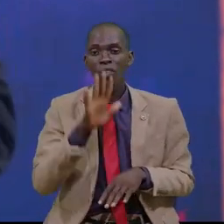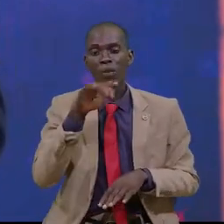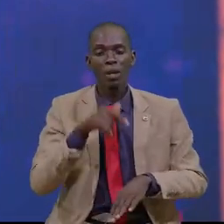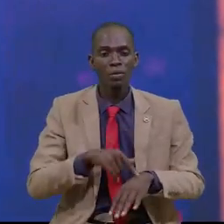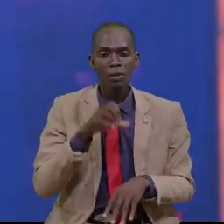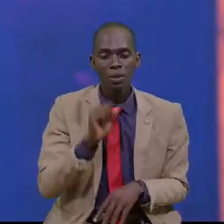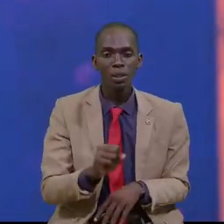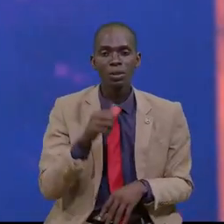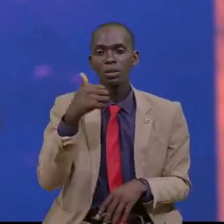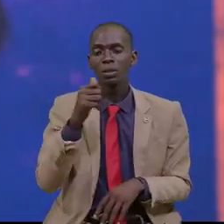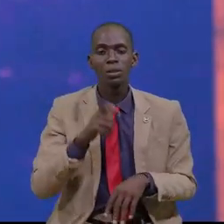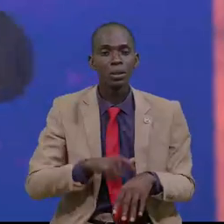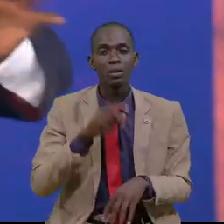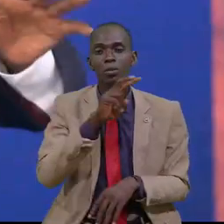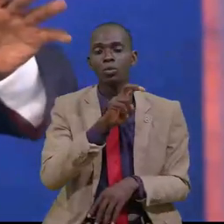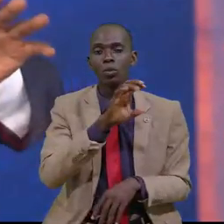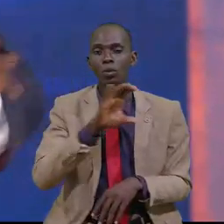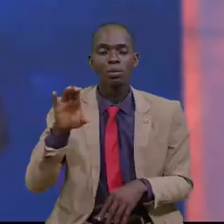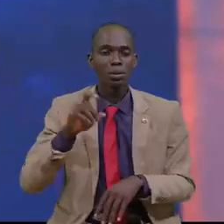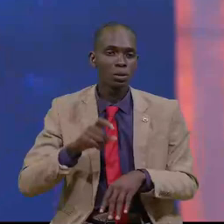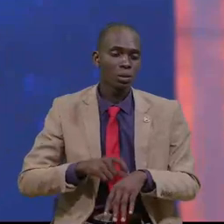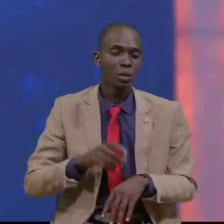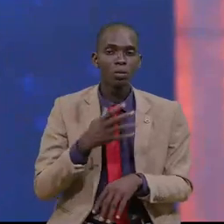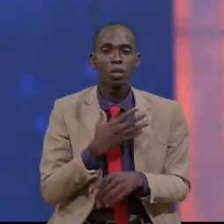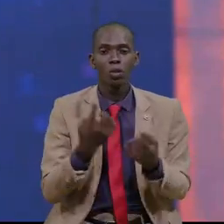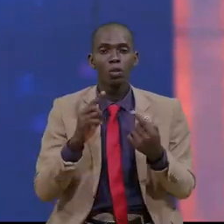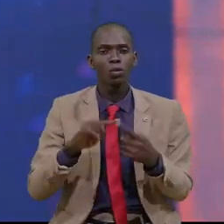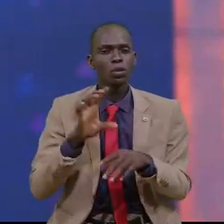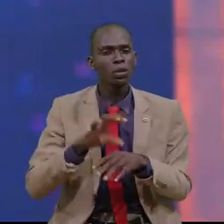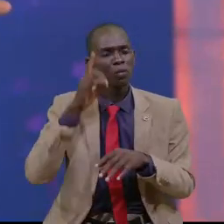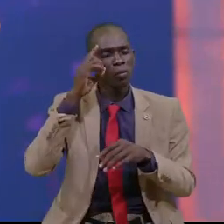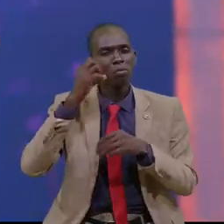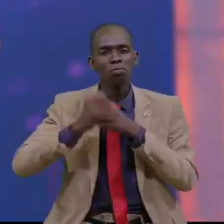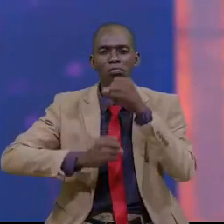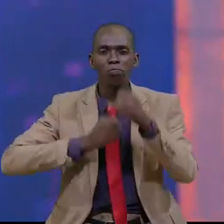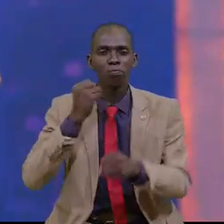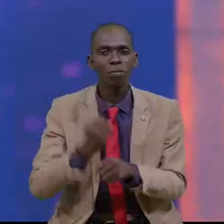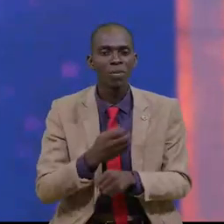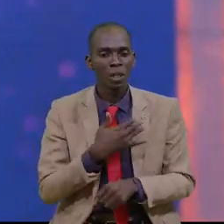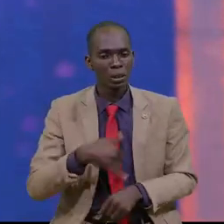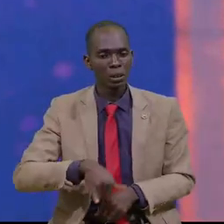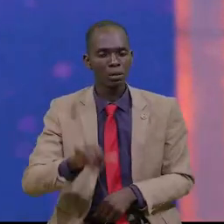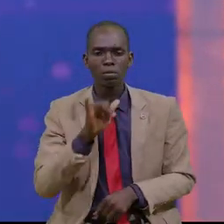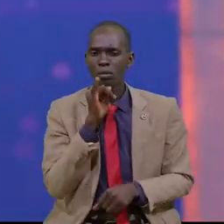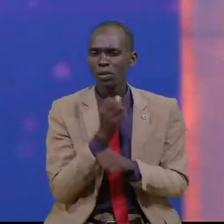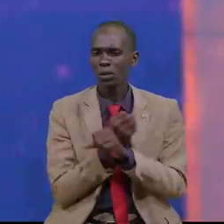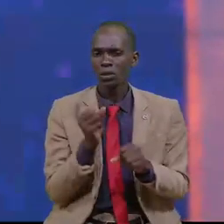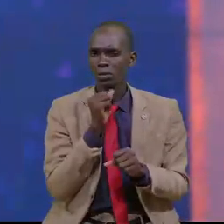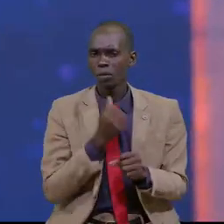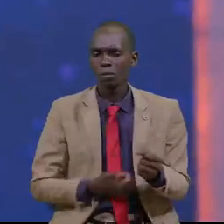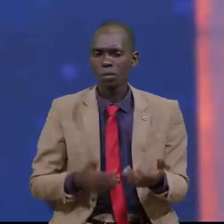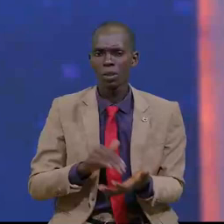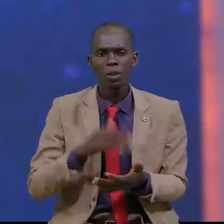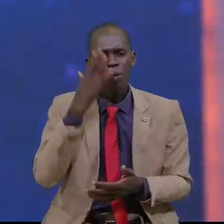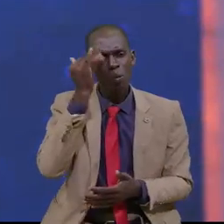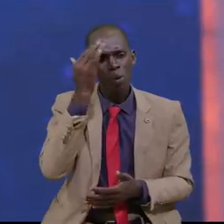10 fois, 200 fois. Ils viennent à l'église pendant des années et ils ne sont pas nés de nouveau. Ils ne sont pas